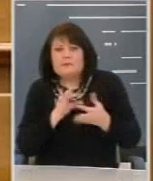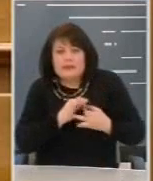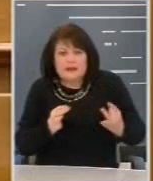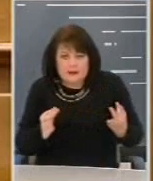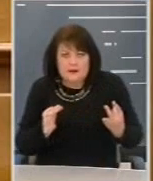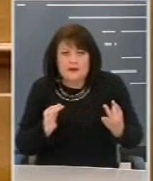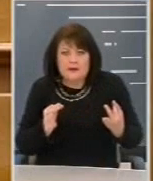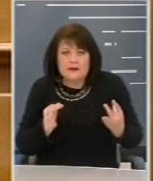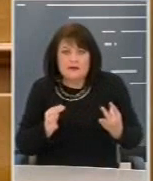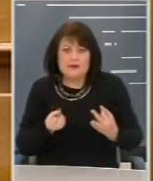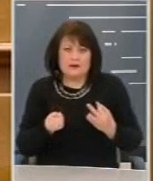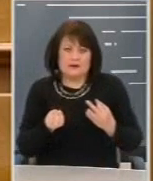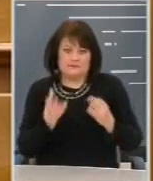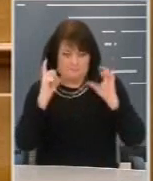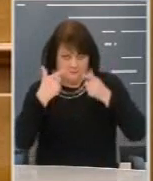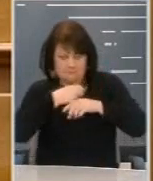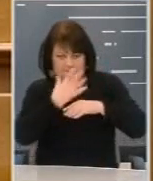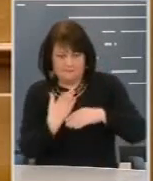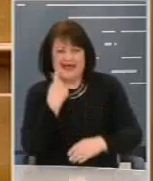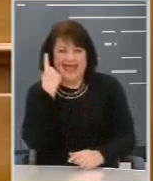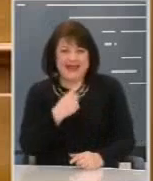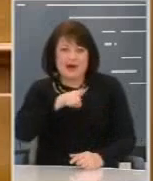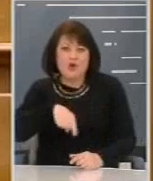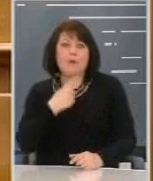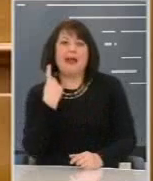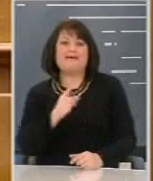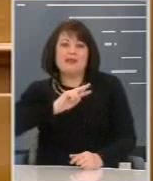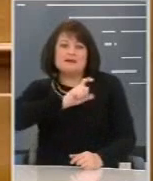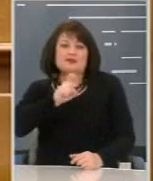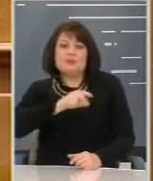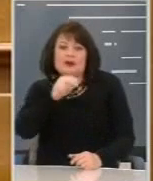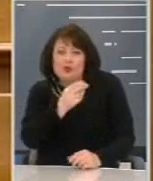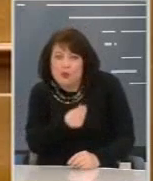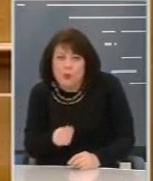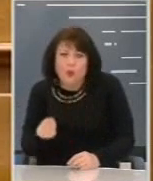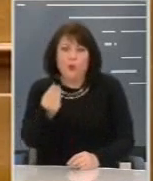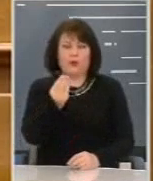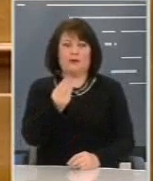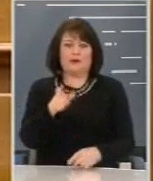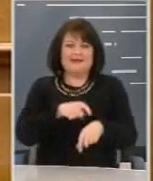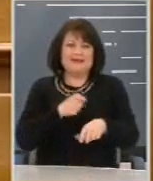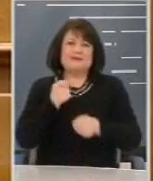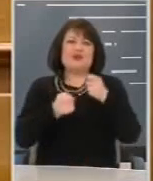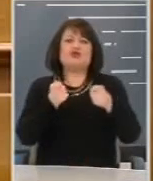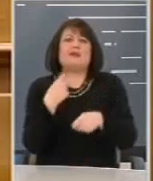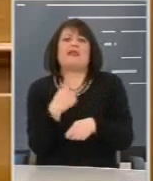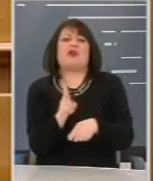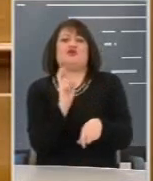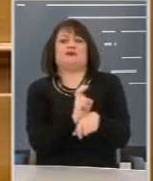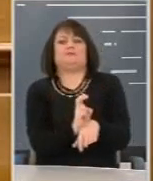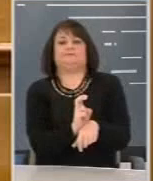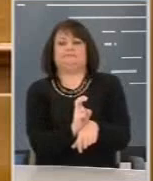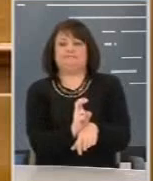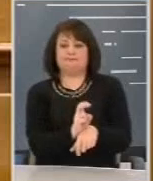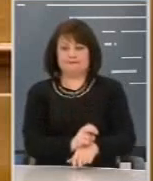από τα χέρια των δύο μεγάλων κομμάτων πάνω από 1,1 δισεκατομμύρια ευρώ και χρωστάμε και 200.